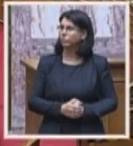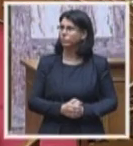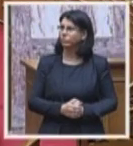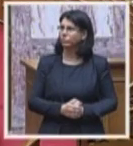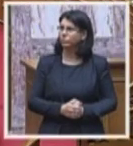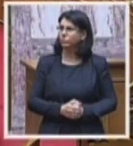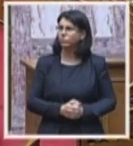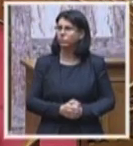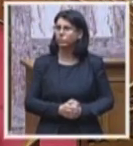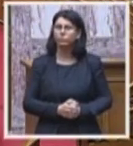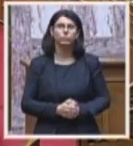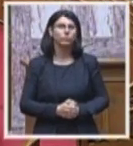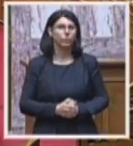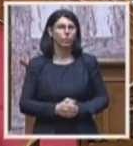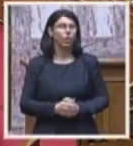Προφανώς,